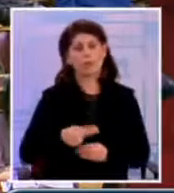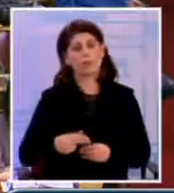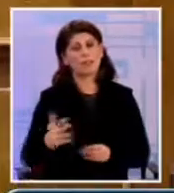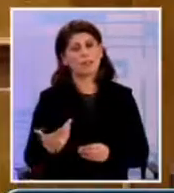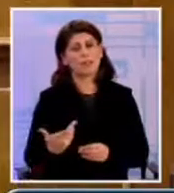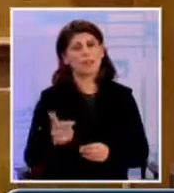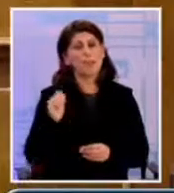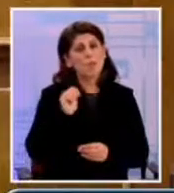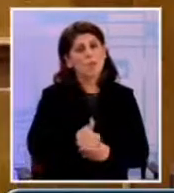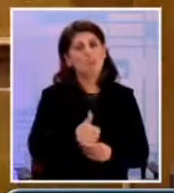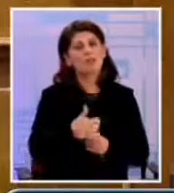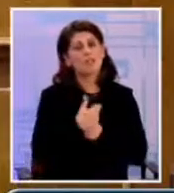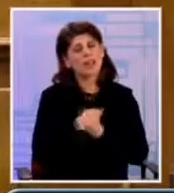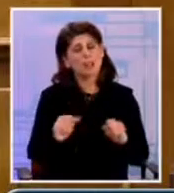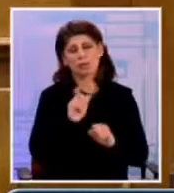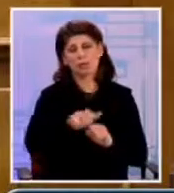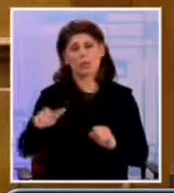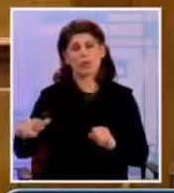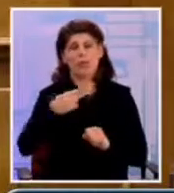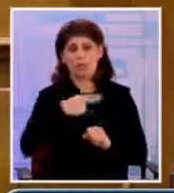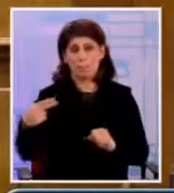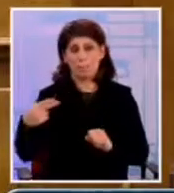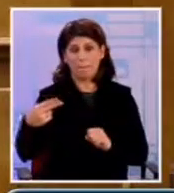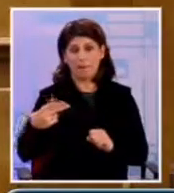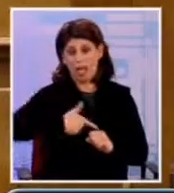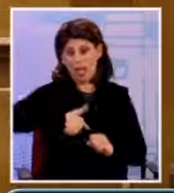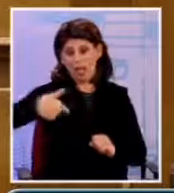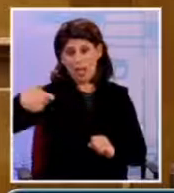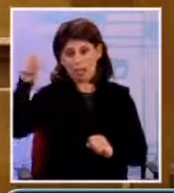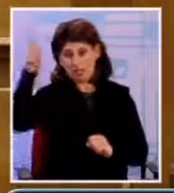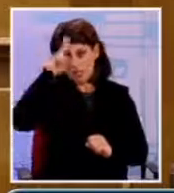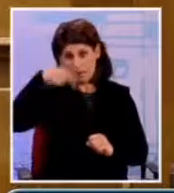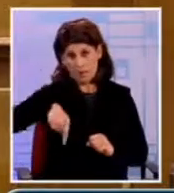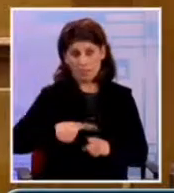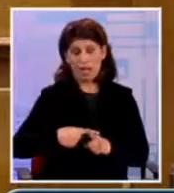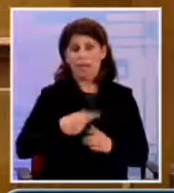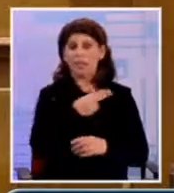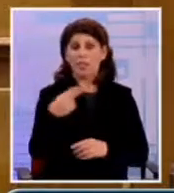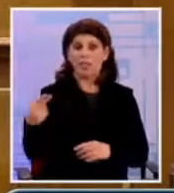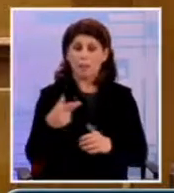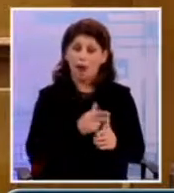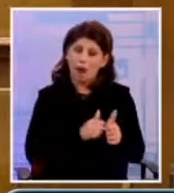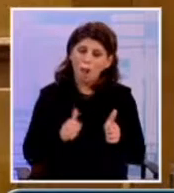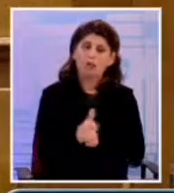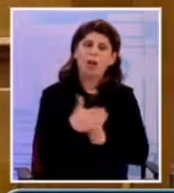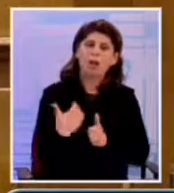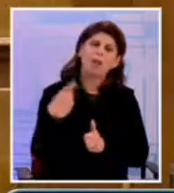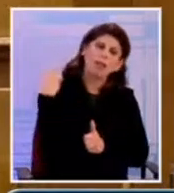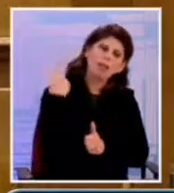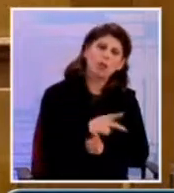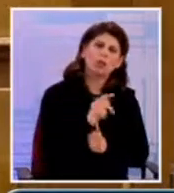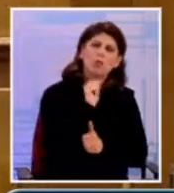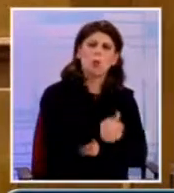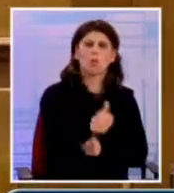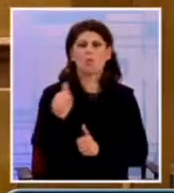την αυτοτέλειά τους. Δηλαδή, το θέμα του κατοχικού δανείου και το θέμα των επανορθώσεων έχει τη δική της αυτοτέλεια, το δικό